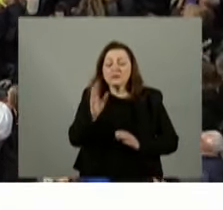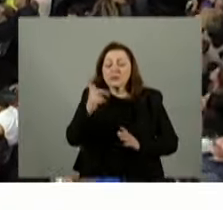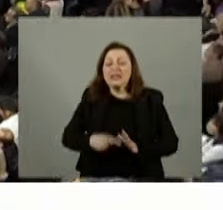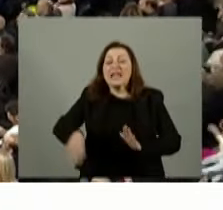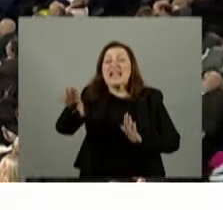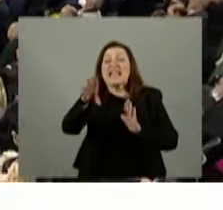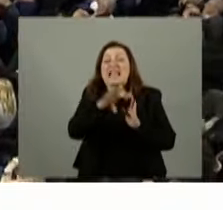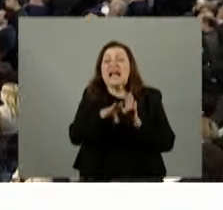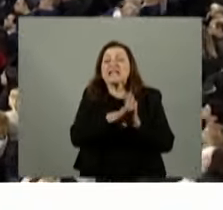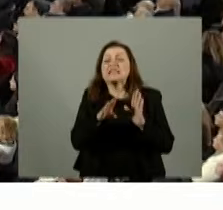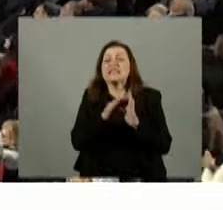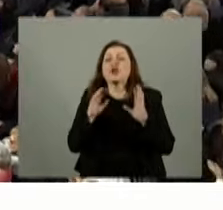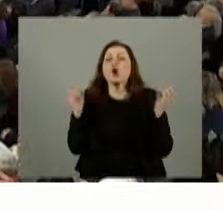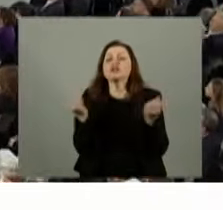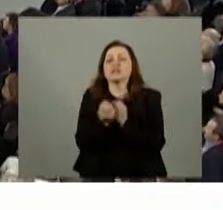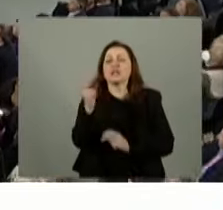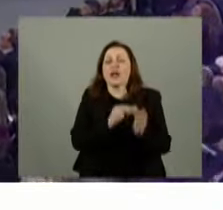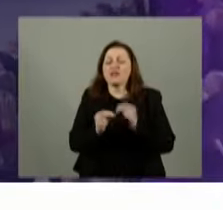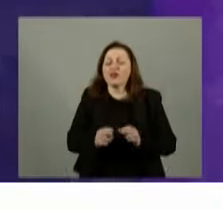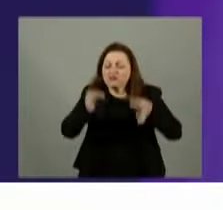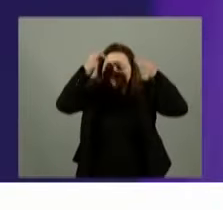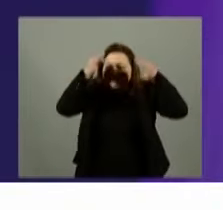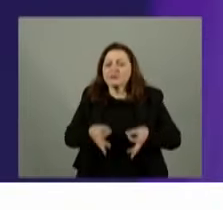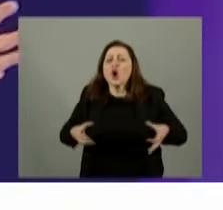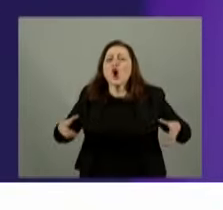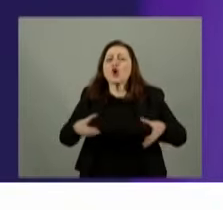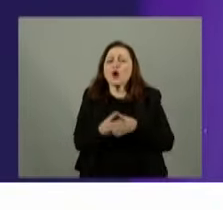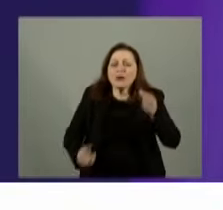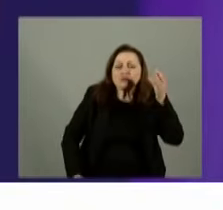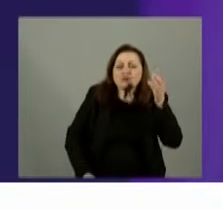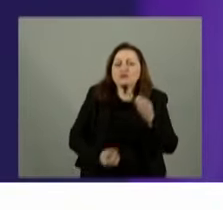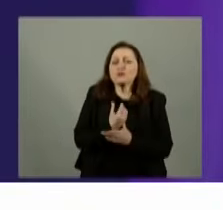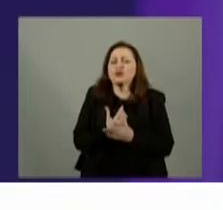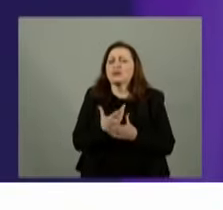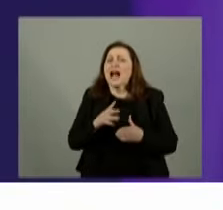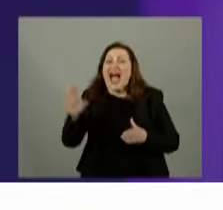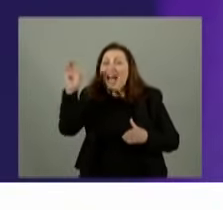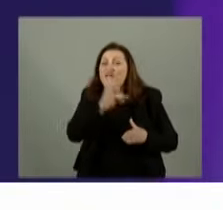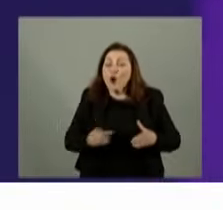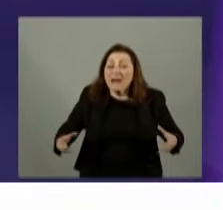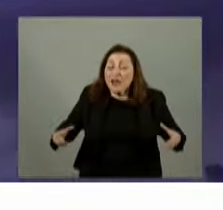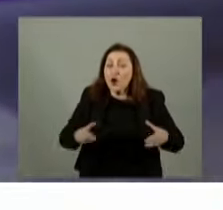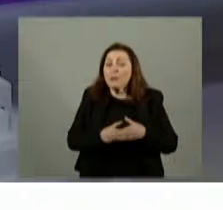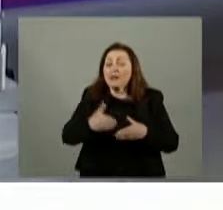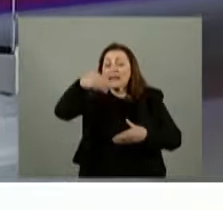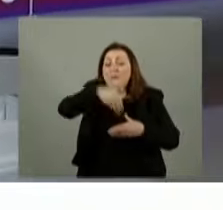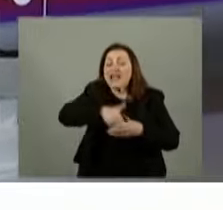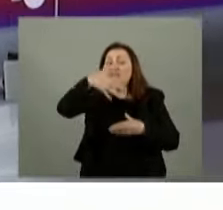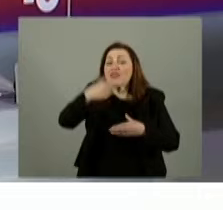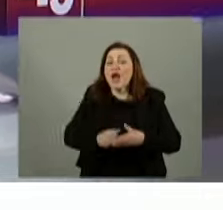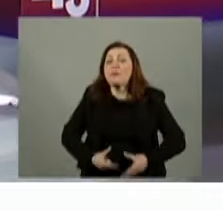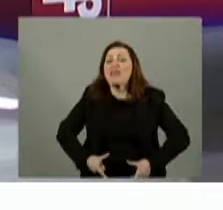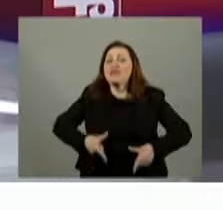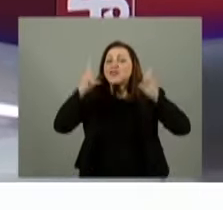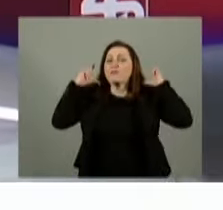σε ένα κόμμα που σπαράζεται από εσωτερικές εντάσεις και έχει υποστεί ήδη δύο διασπάσεις, μπορεί να